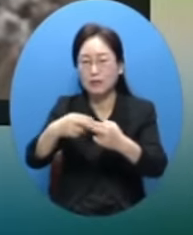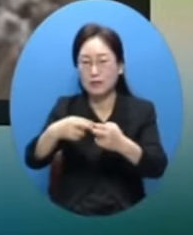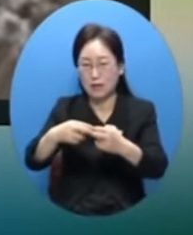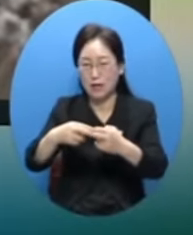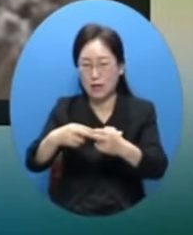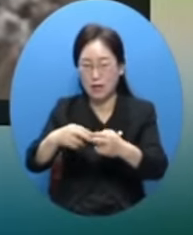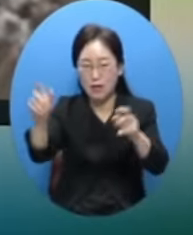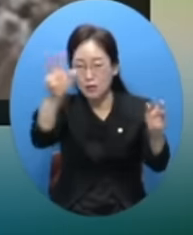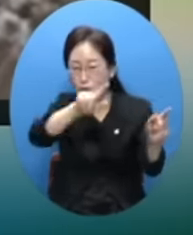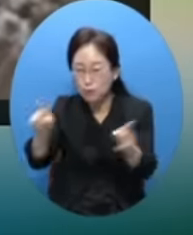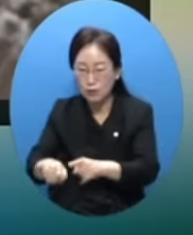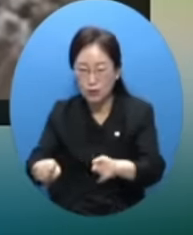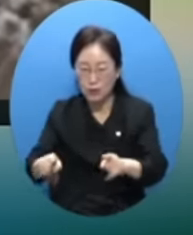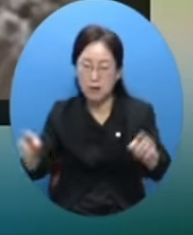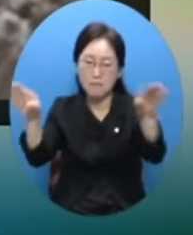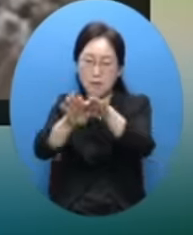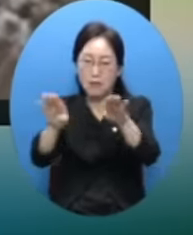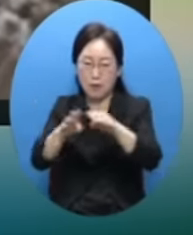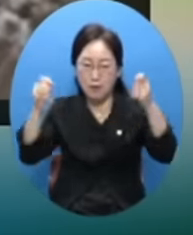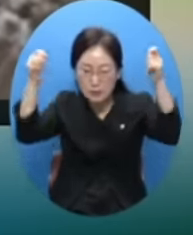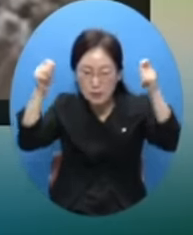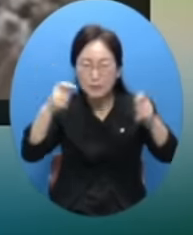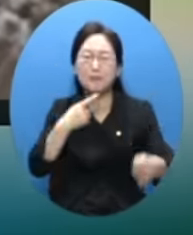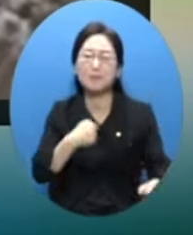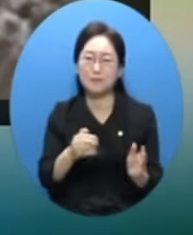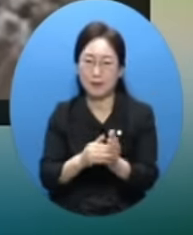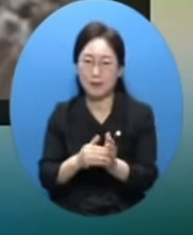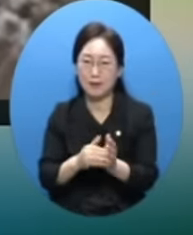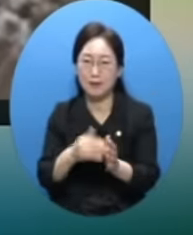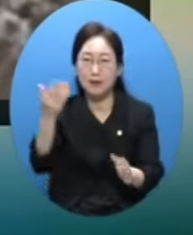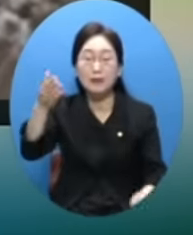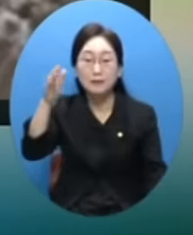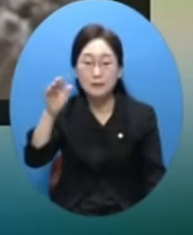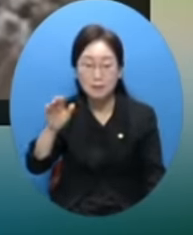의사들이 파업을 했습니다. 근데 그는